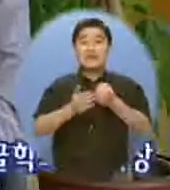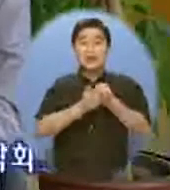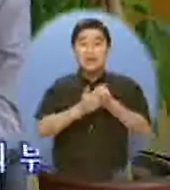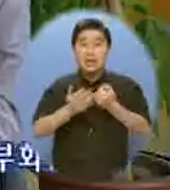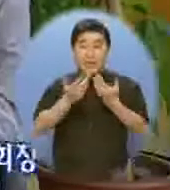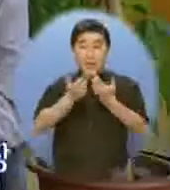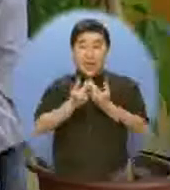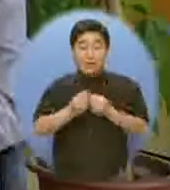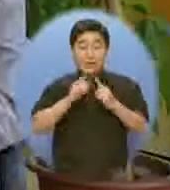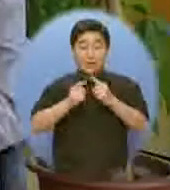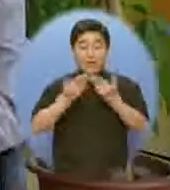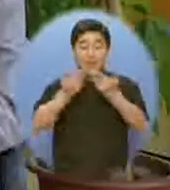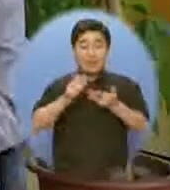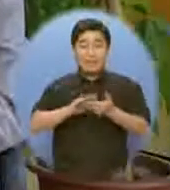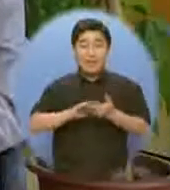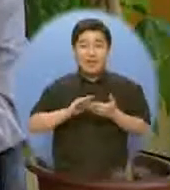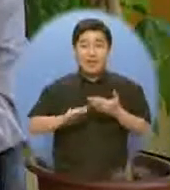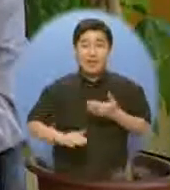예를 하나 들어보겠습니다.